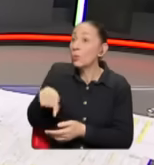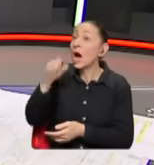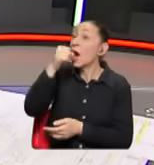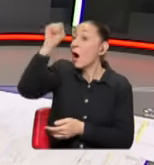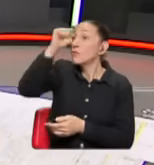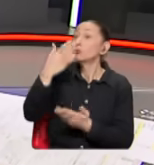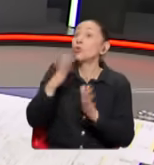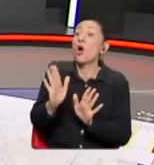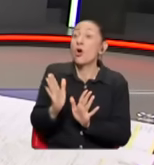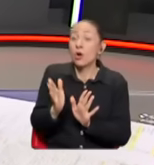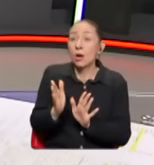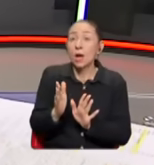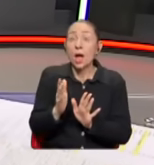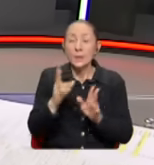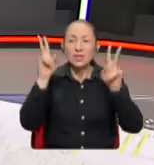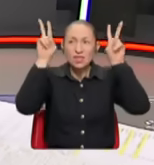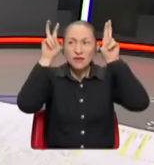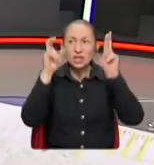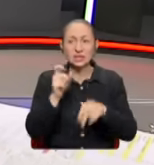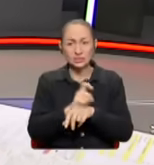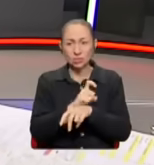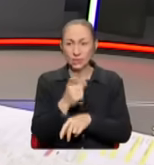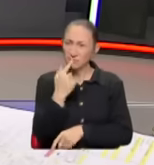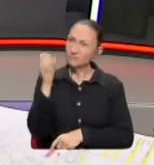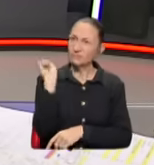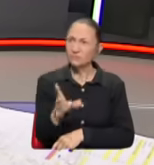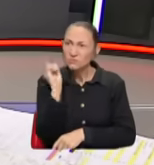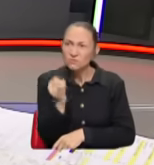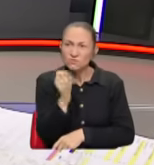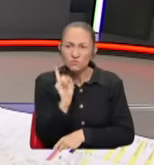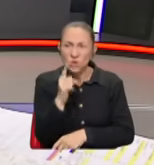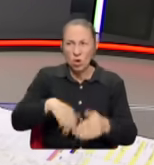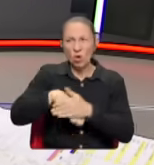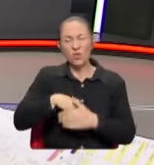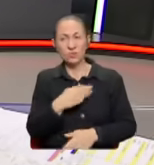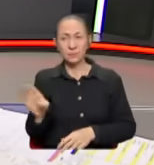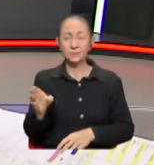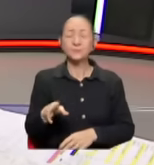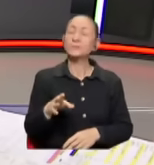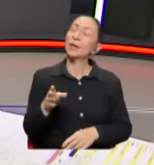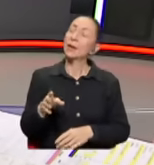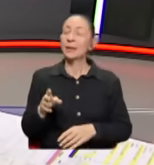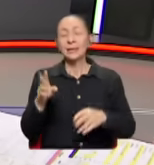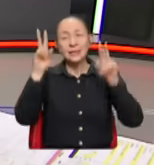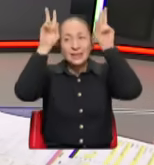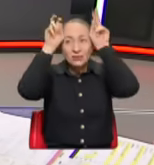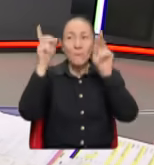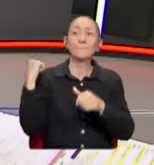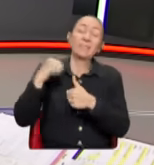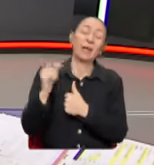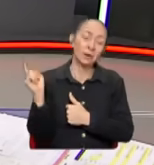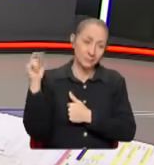burada. Ama tavşana da kızıyor. Biraz hırpalıyor da azarlıyor falan, kovuyor. Sonra tavşan bir daha geliyor. Bu